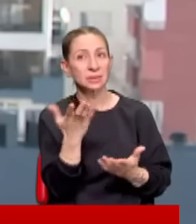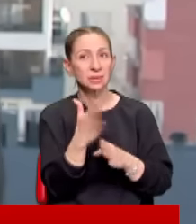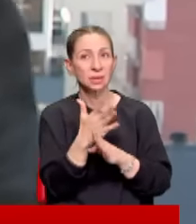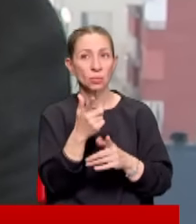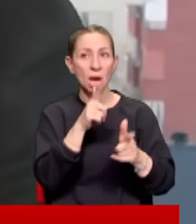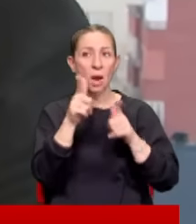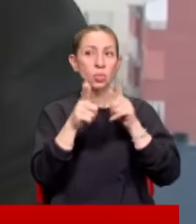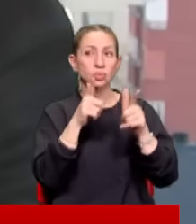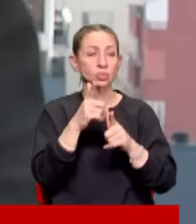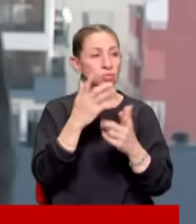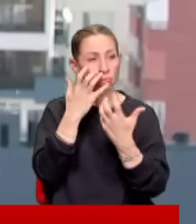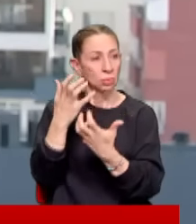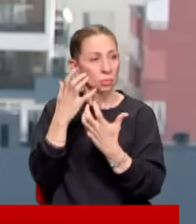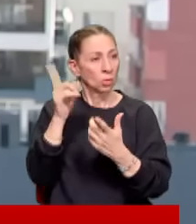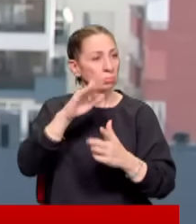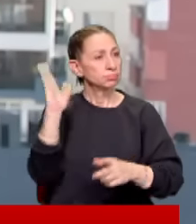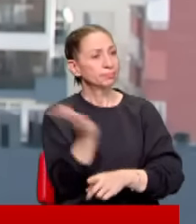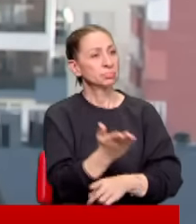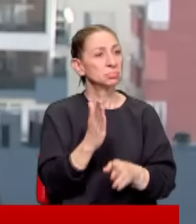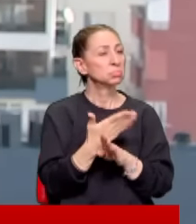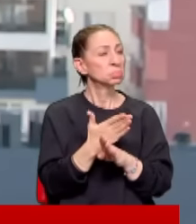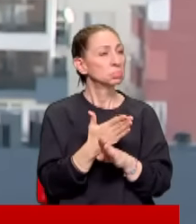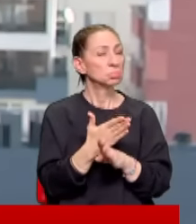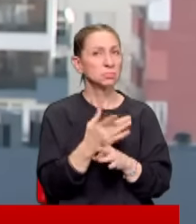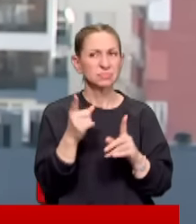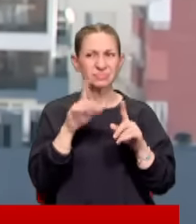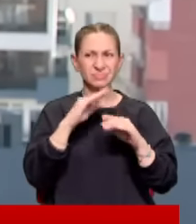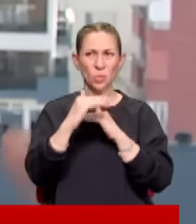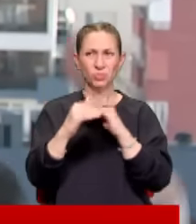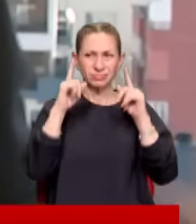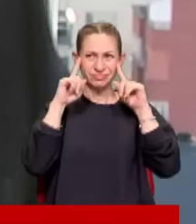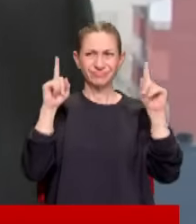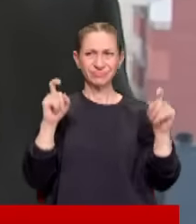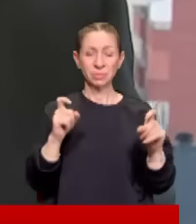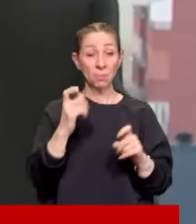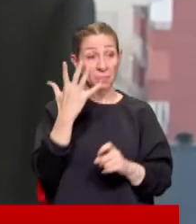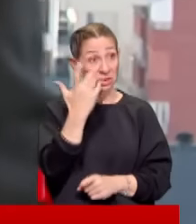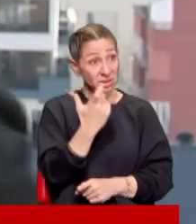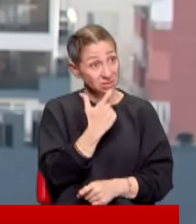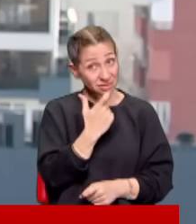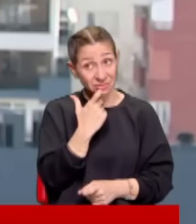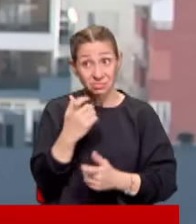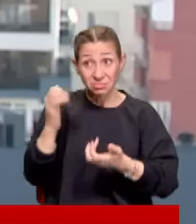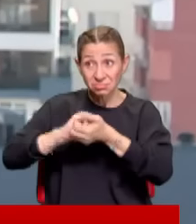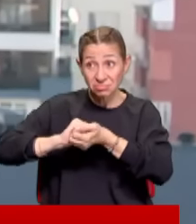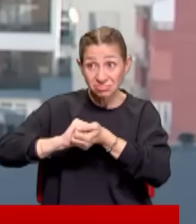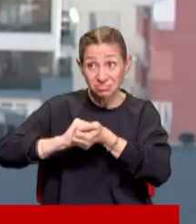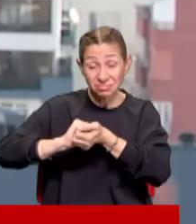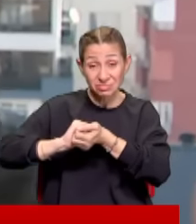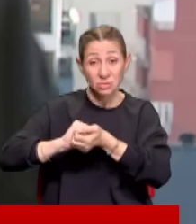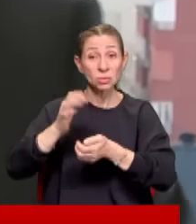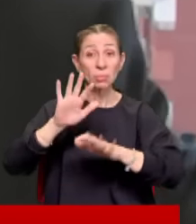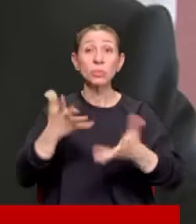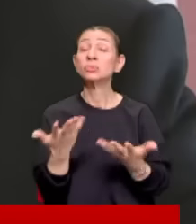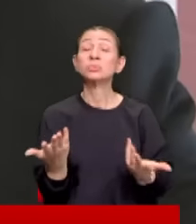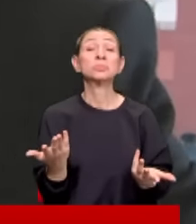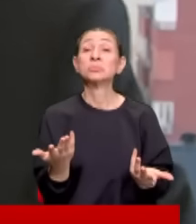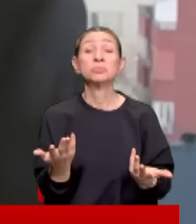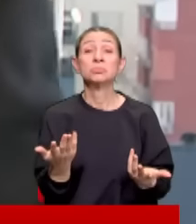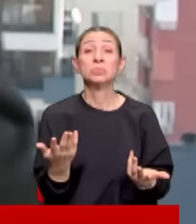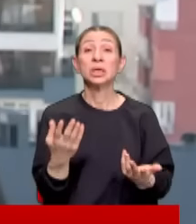kadar bağırıyorsunuz bunları? Niye kızıyorsunuz? Bunu idrak edemiyor. Çünkü 5 yıllık bir kefalet var. Yani İYİ Parti'nin kefaleti var. Cumhuriyet Halk